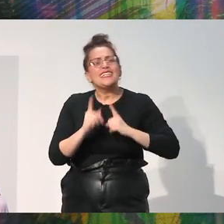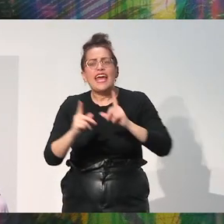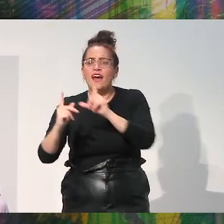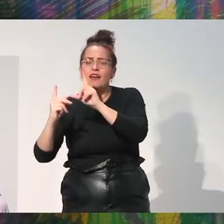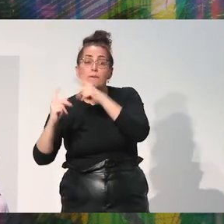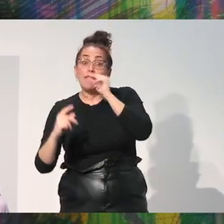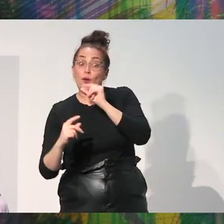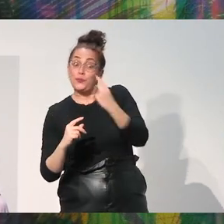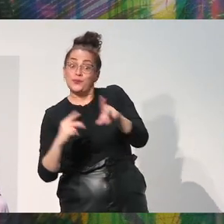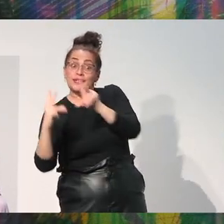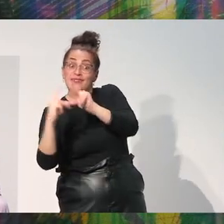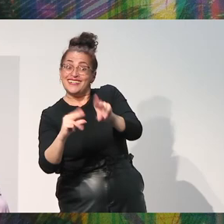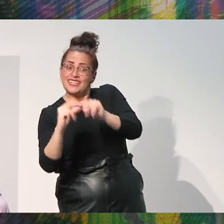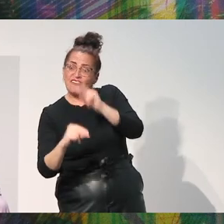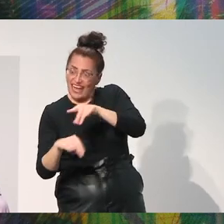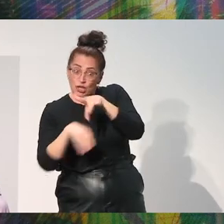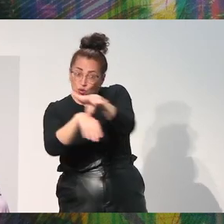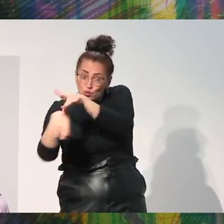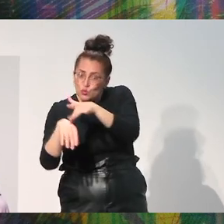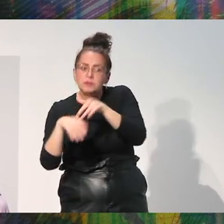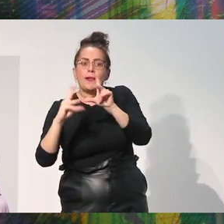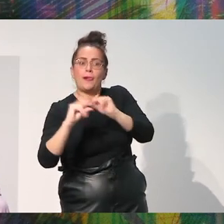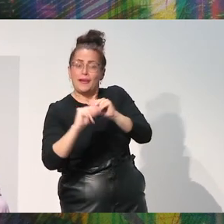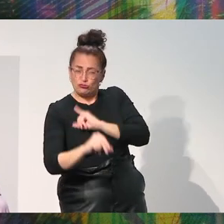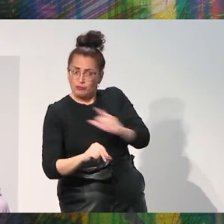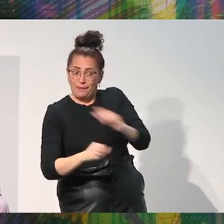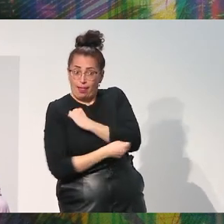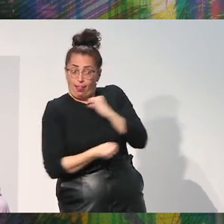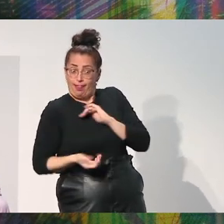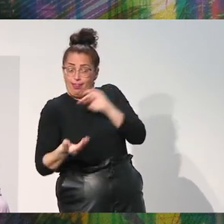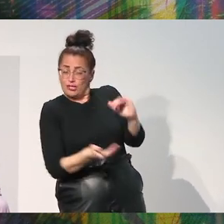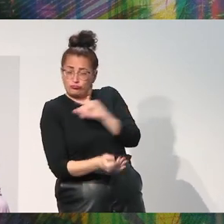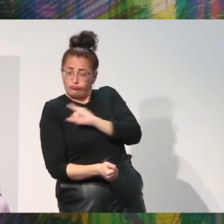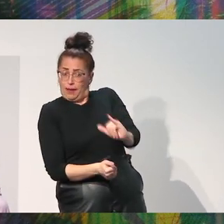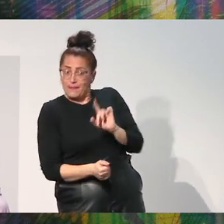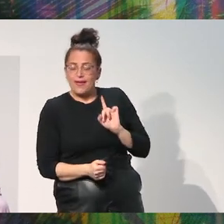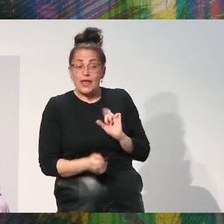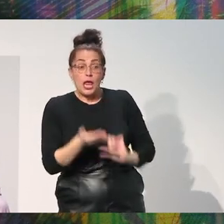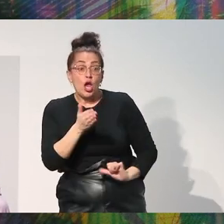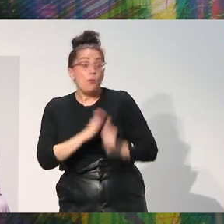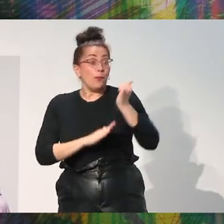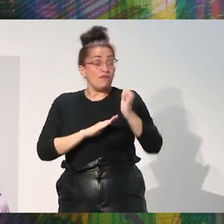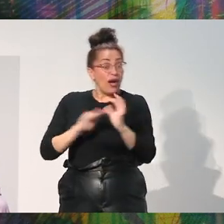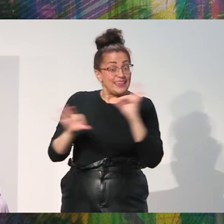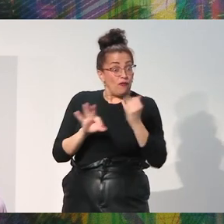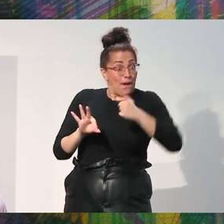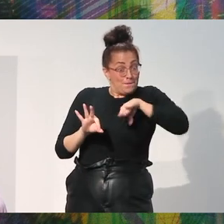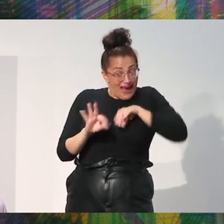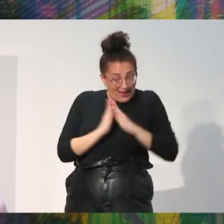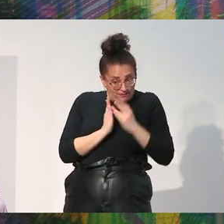l'ont jamais rien dit, alors que tous leurs parents ont vécu cette guerre. C'était leur première entrée dans, dans ces années-là. Et en fait, ils n'avaient aucun